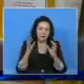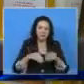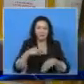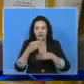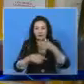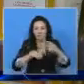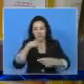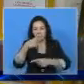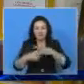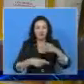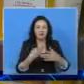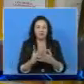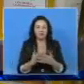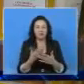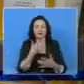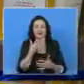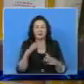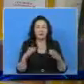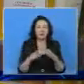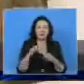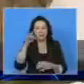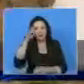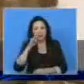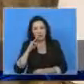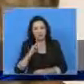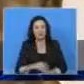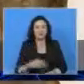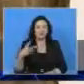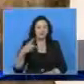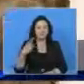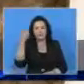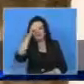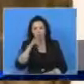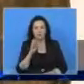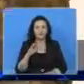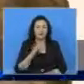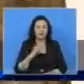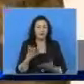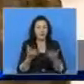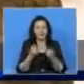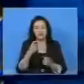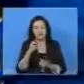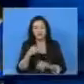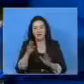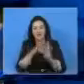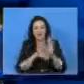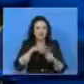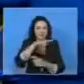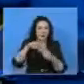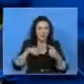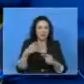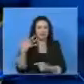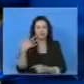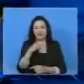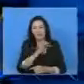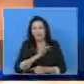передачи из поколения в поколение национального ремесла казахов в 2021 году Нурлан джакибаев получил Гранд подорожной карте бизнеса в